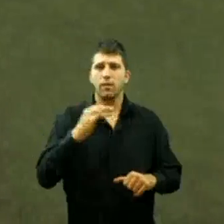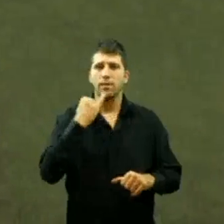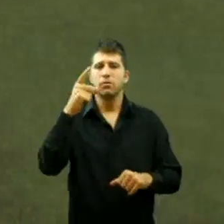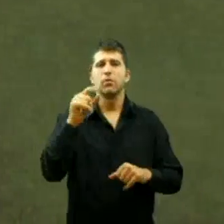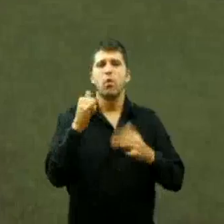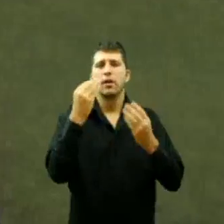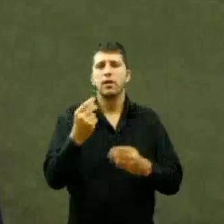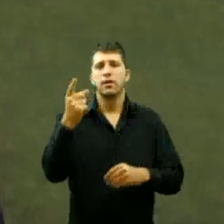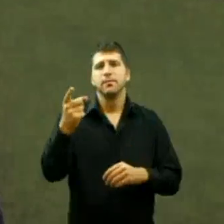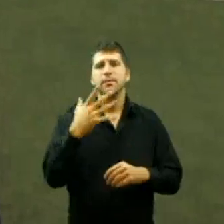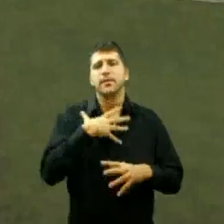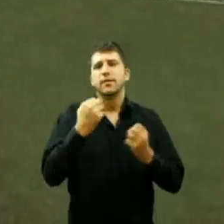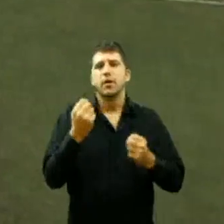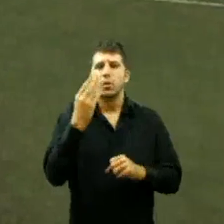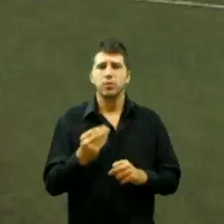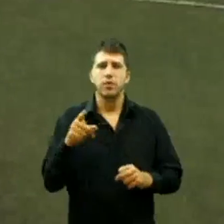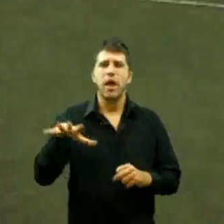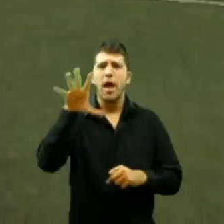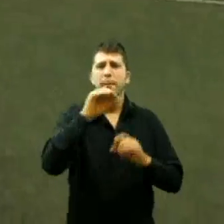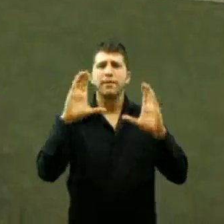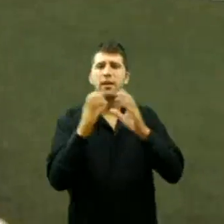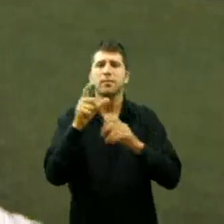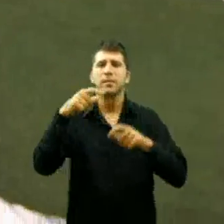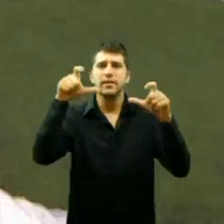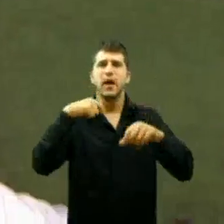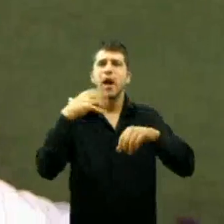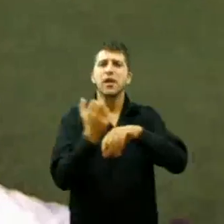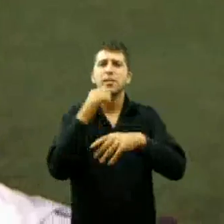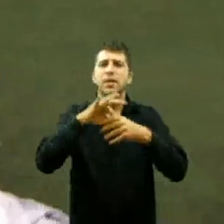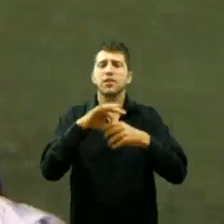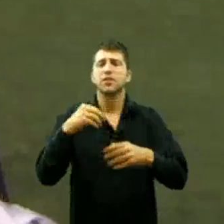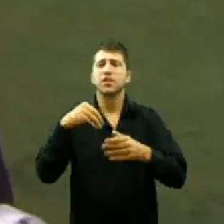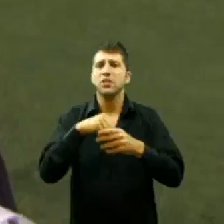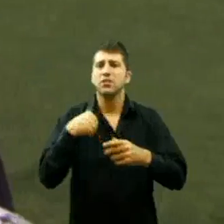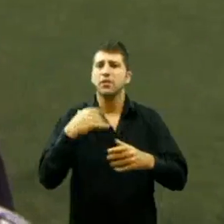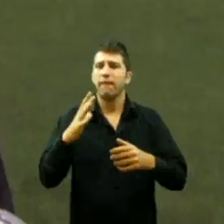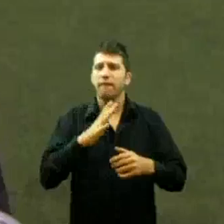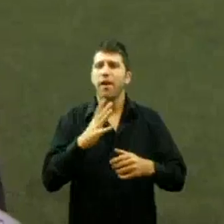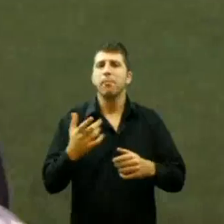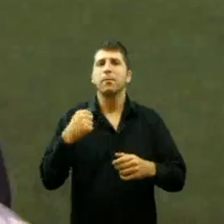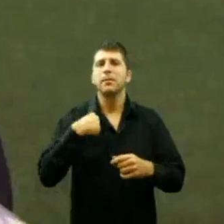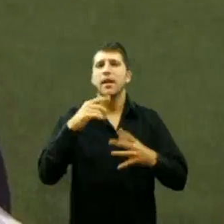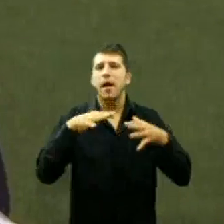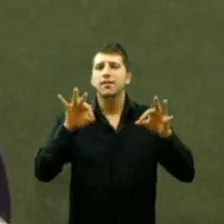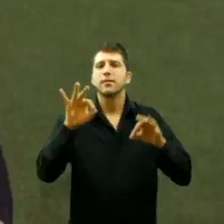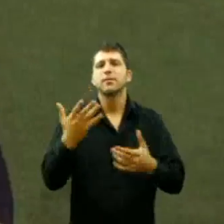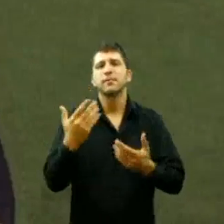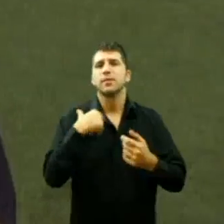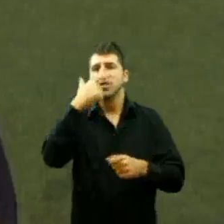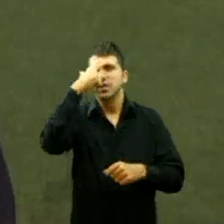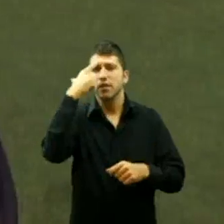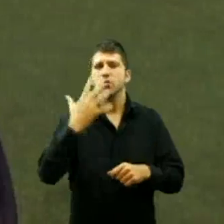ayaklarına sağlık. Her takım sahaya kazanmak için çıkarıp biz de o şekilde hazırlanmıştık ama maalesef maçı kazanamadık.